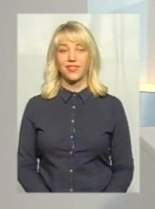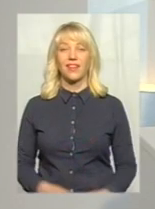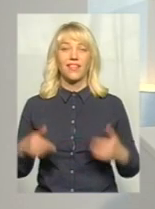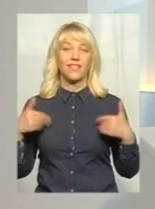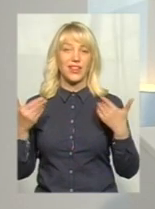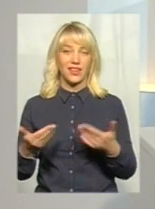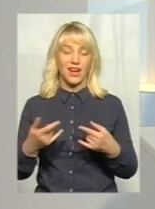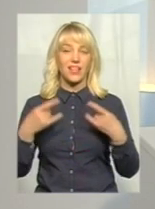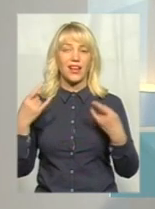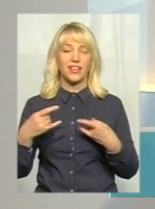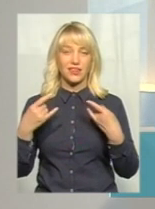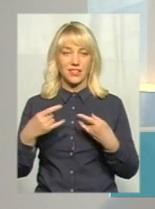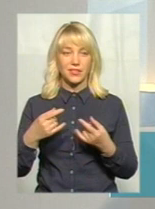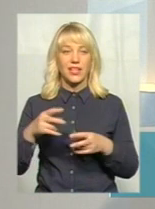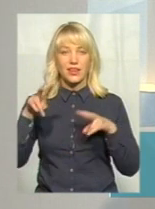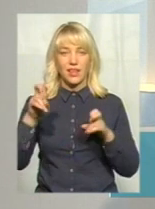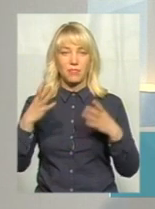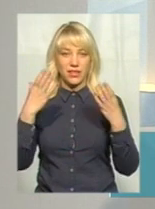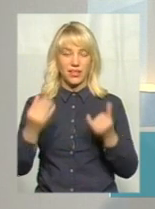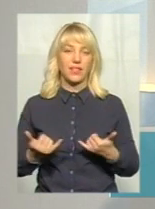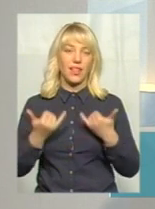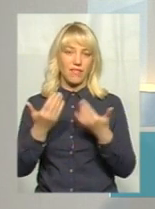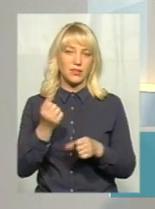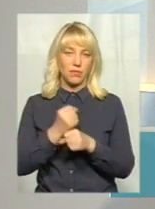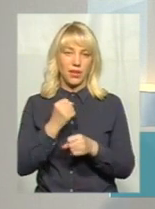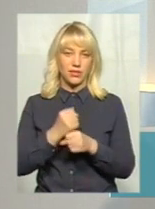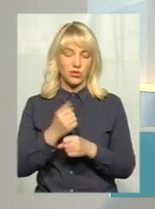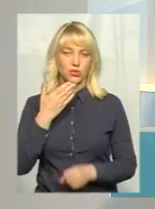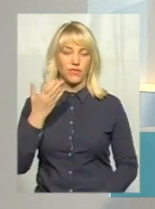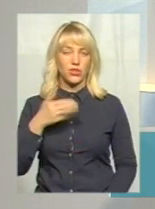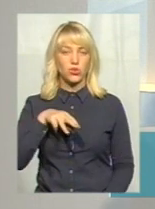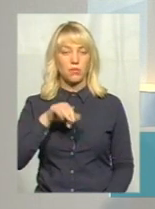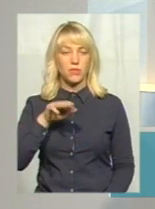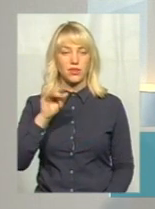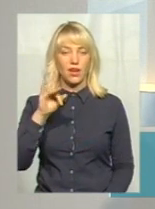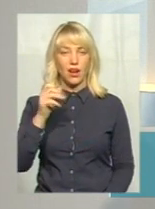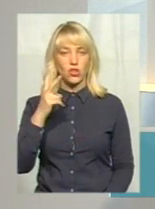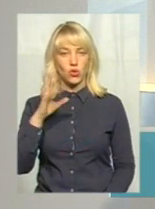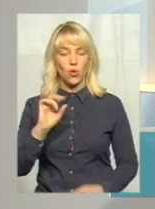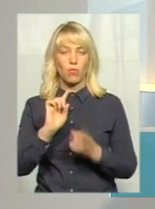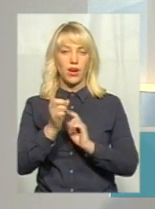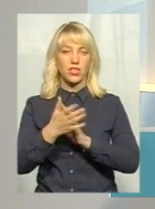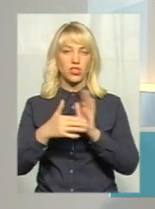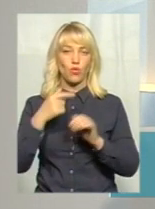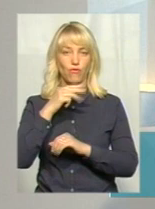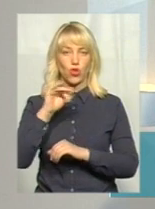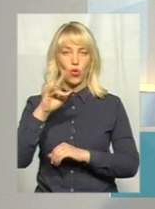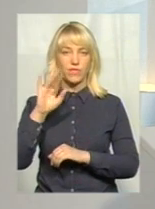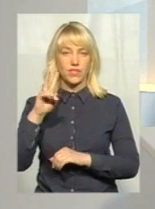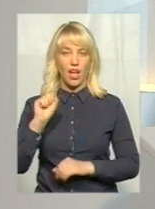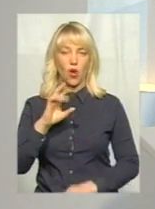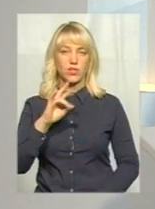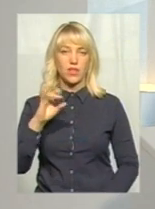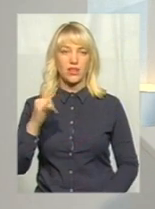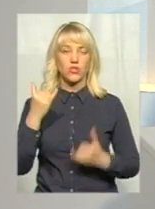Мої вітання на Суспільному «Тема дня». Сьогодні для вас у студії працює ведуча Юна Мітрашко, переклад на мову жестів Оксана Фіновська.